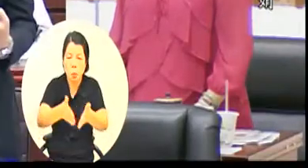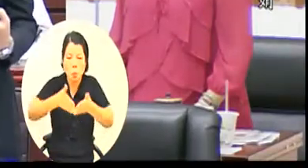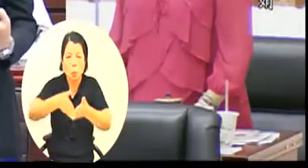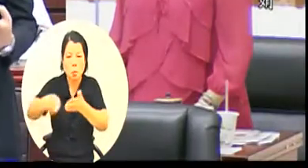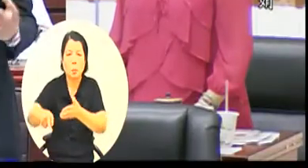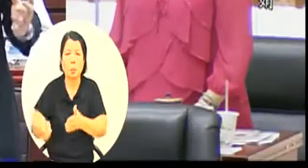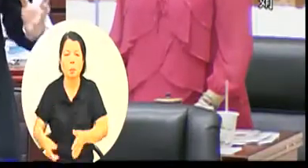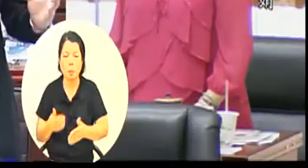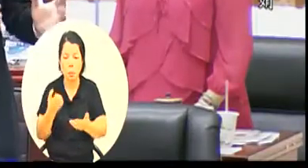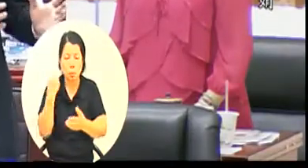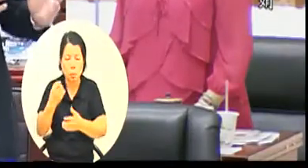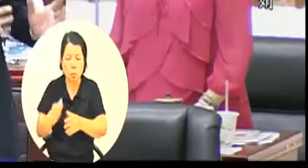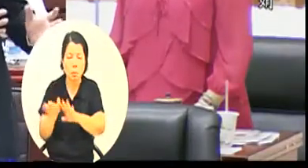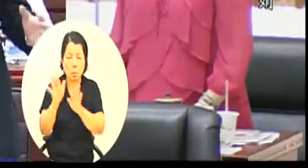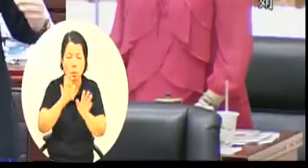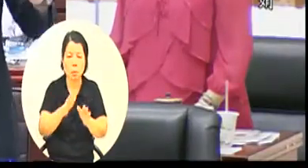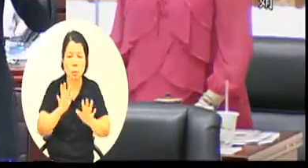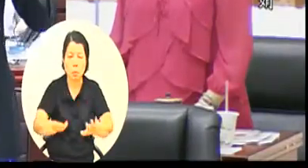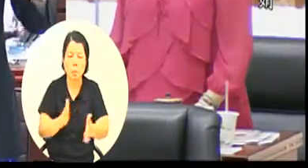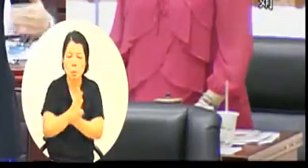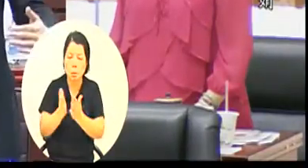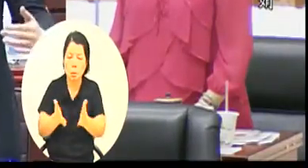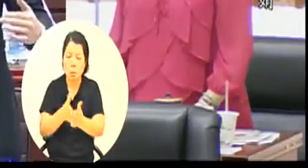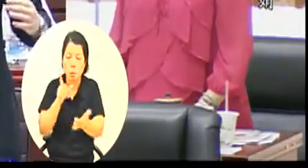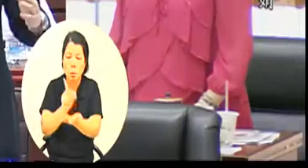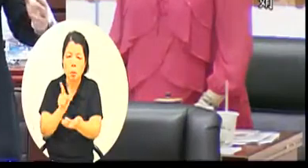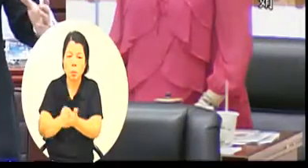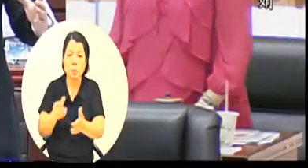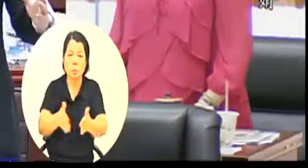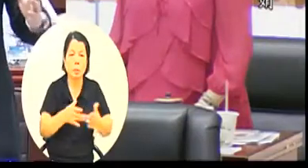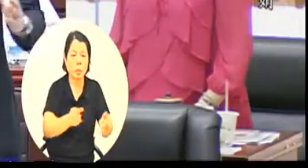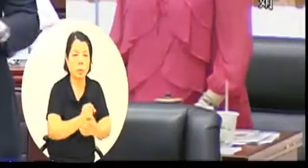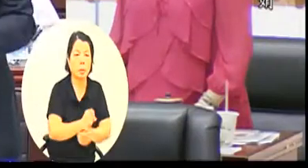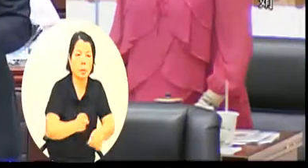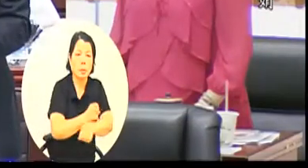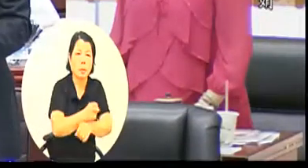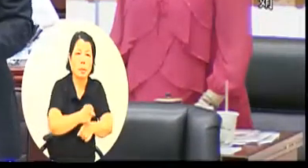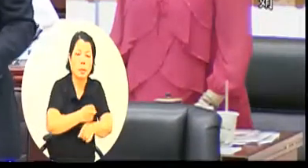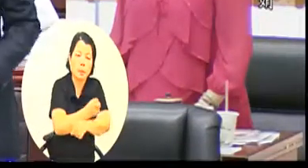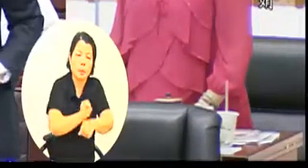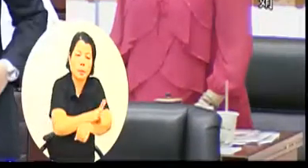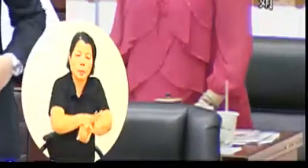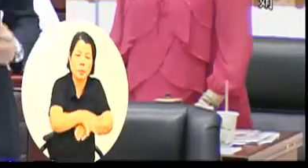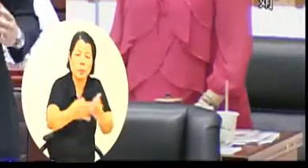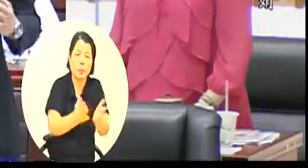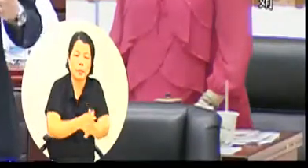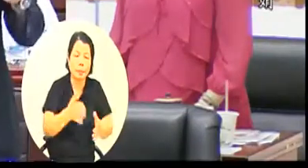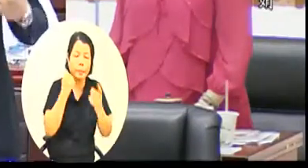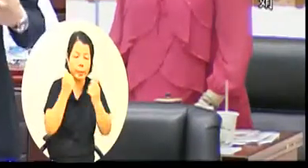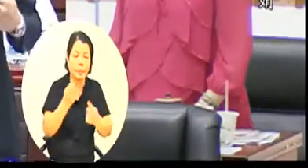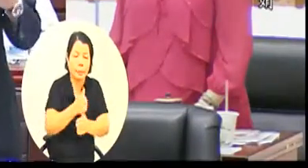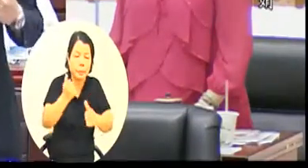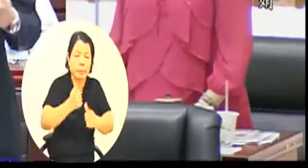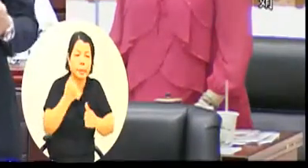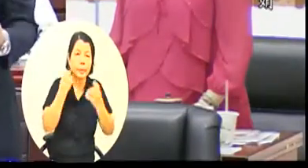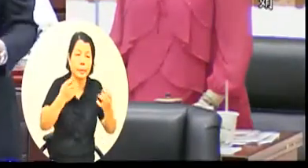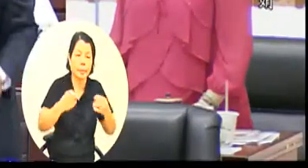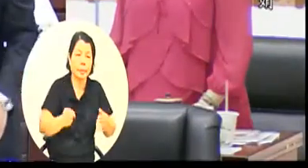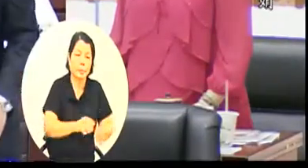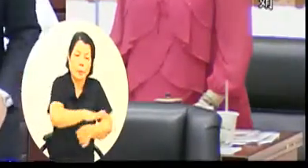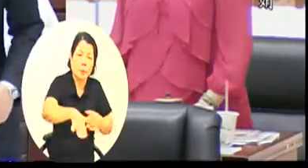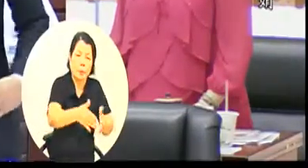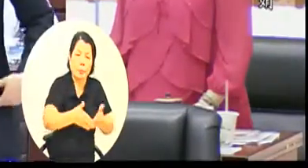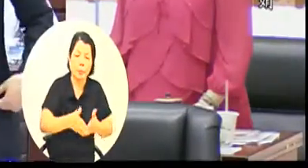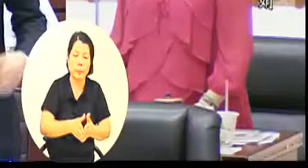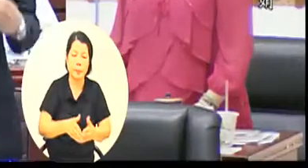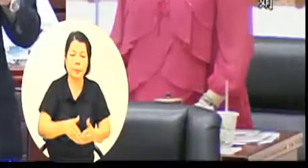的这种市场，它可能是透过在商业区一些量贩店或者是一些像这些生鲜超市等等，它已经是扮演都会区